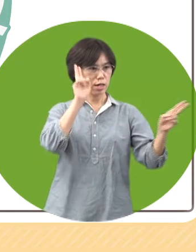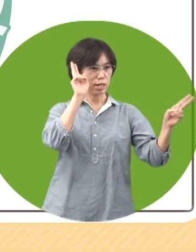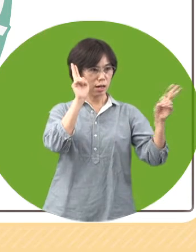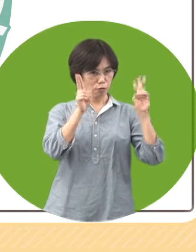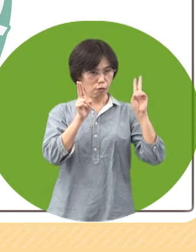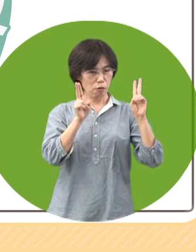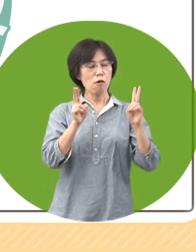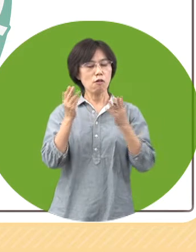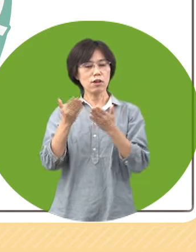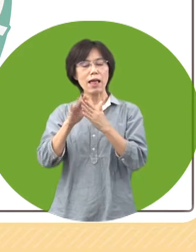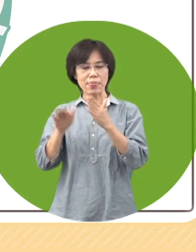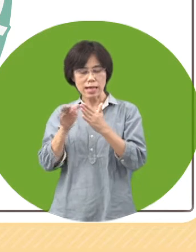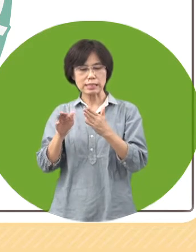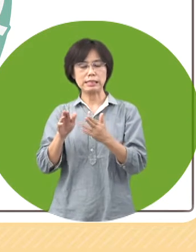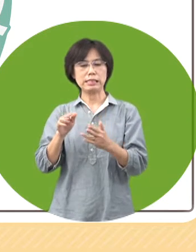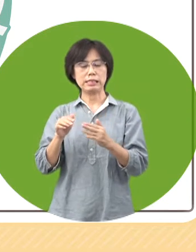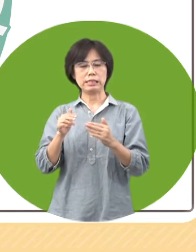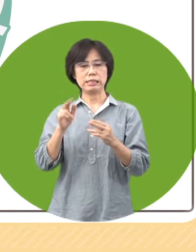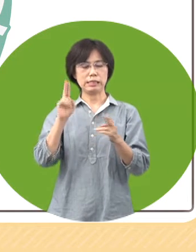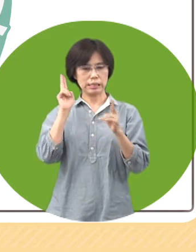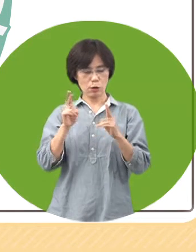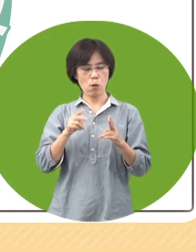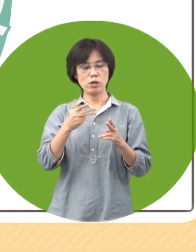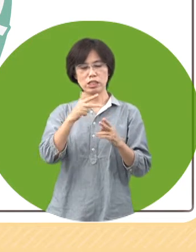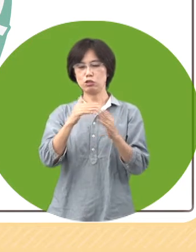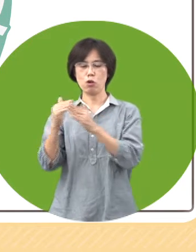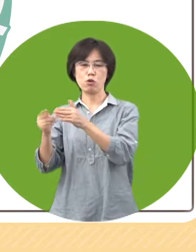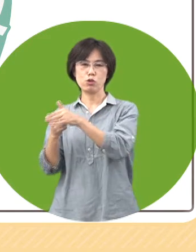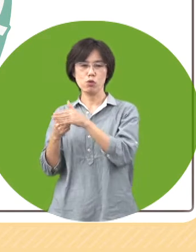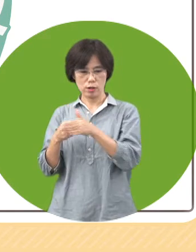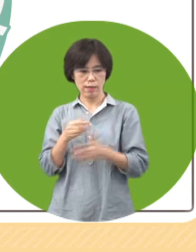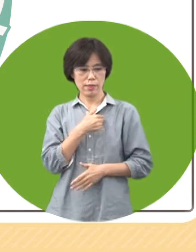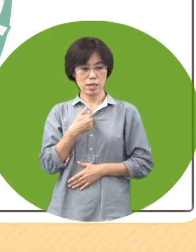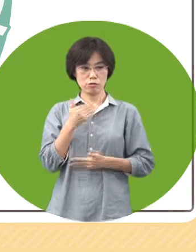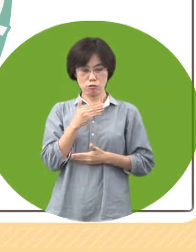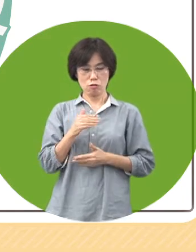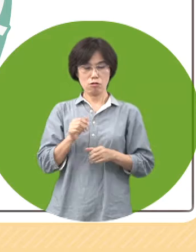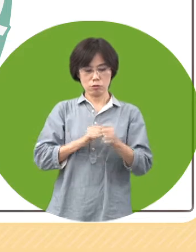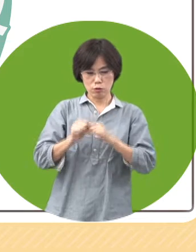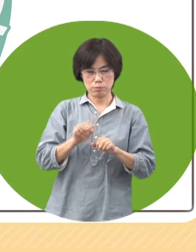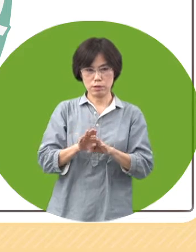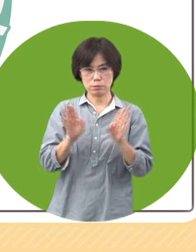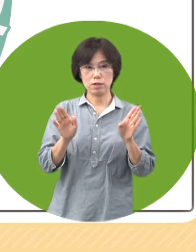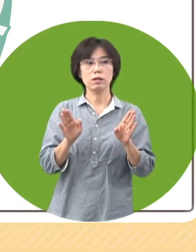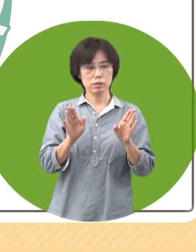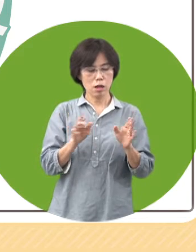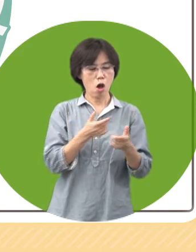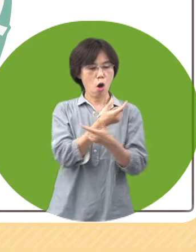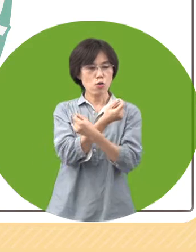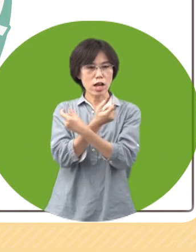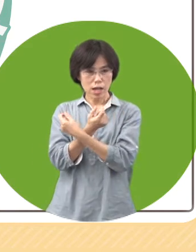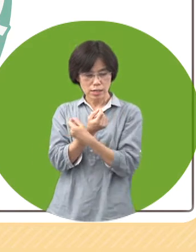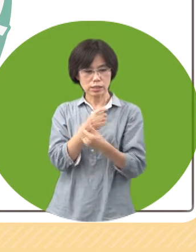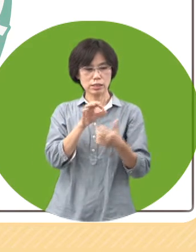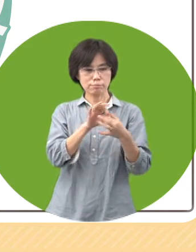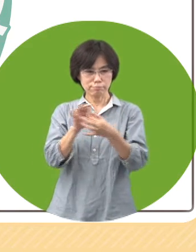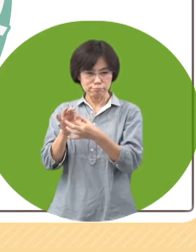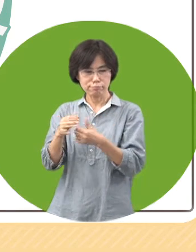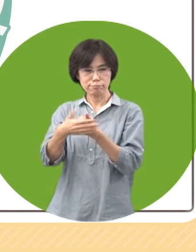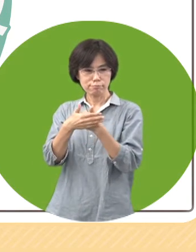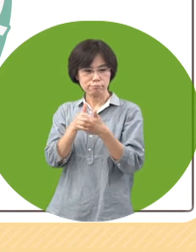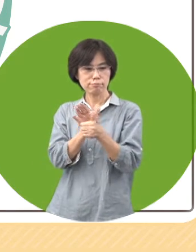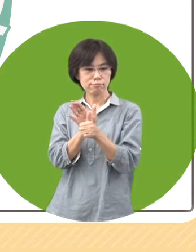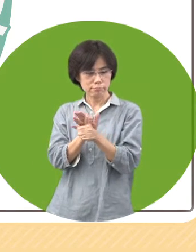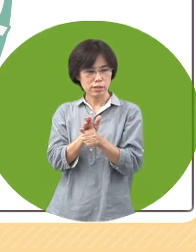市町村などがそれぞれの立場でできることから取り組み、お互いに連携しながらシマクトゥバを広げていきまし